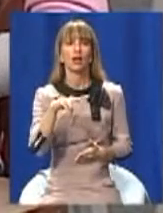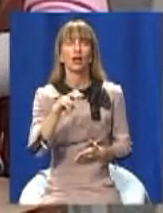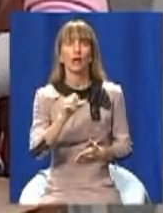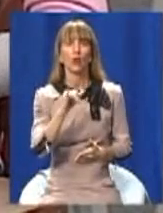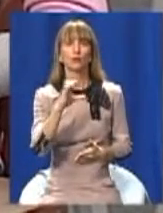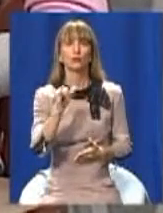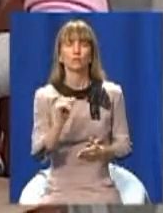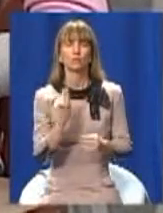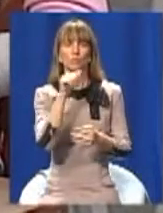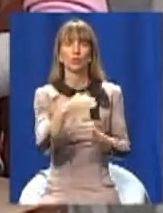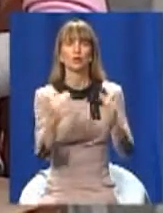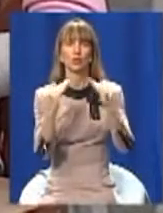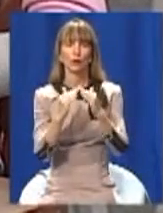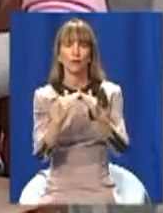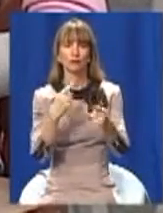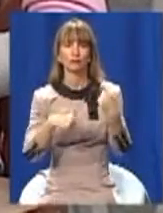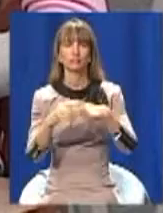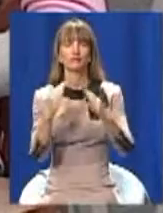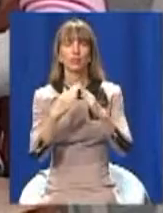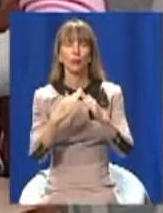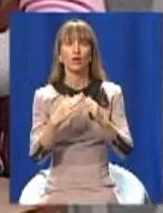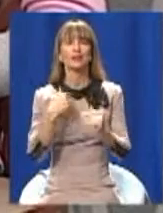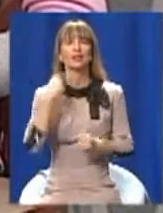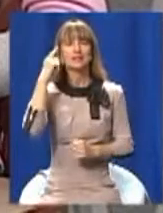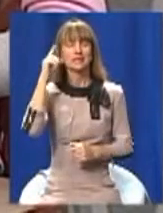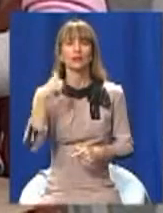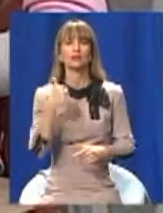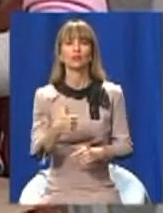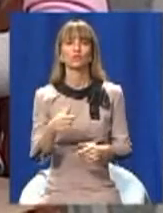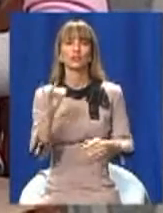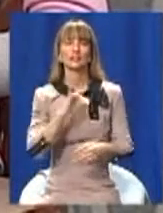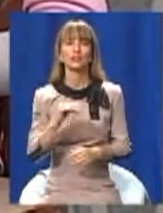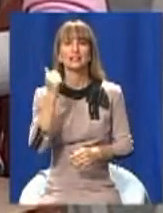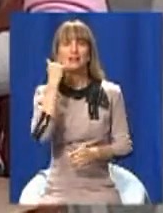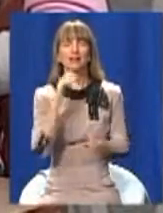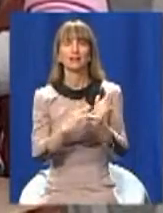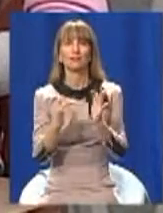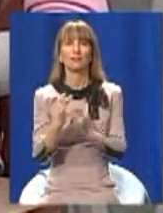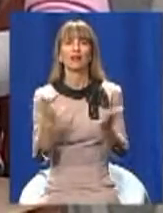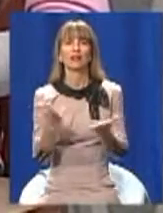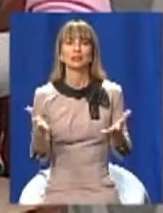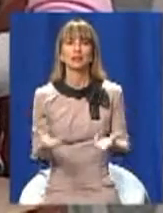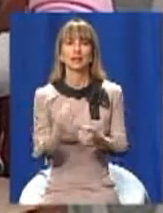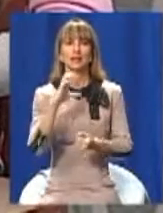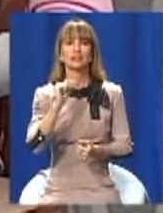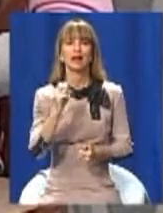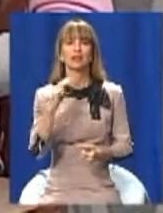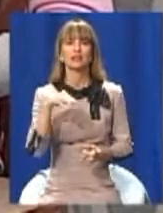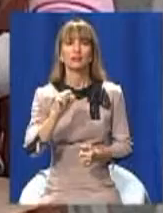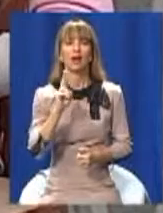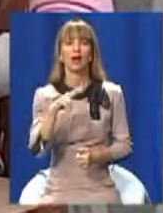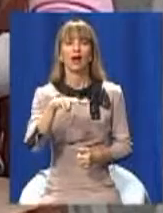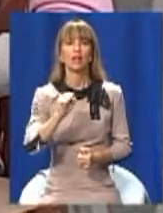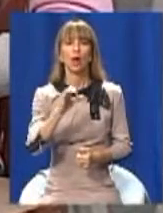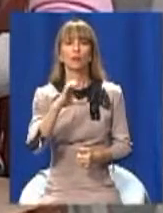таку погоду додому, так? Наскільки я знаю таку добру історію, стару різдвяну історію, яка і врятувала Санта-Клауса і